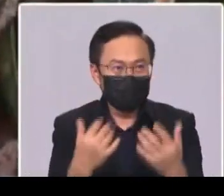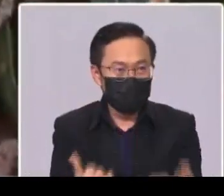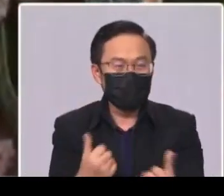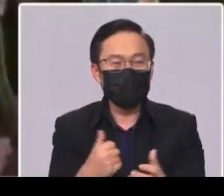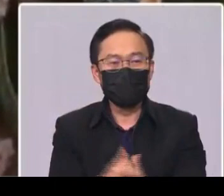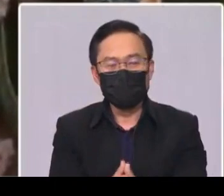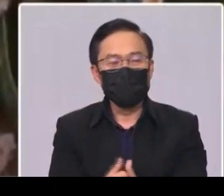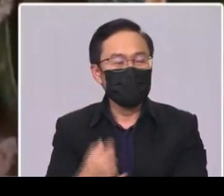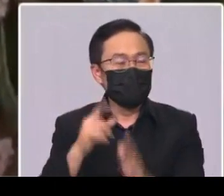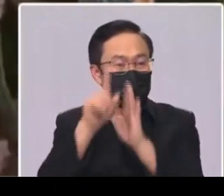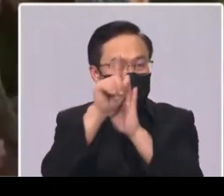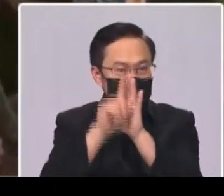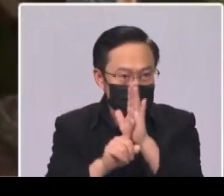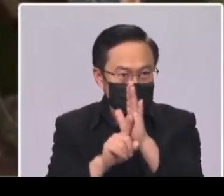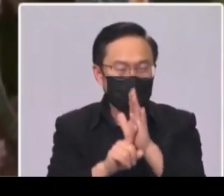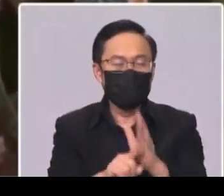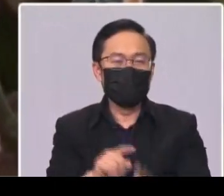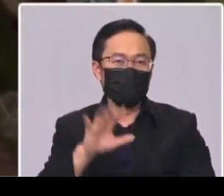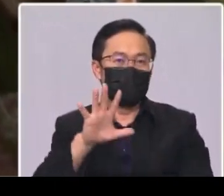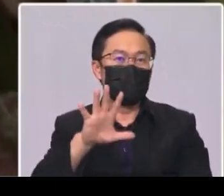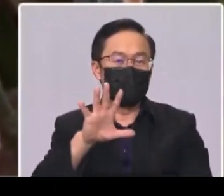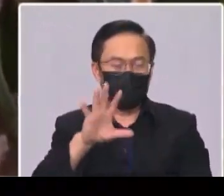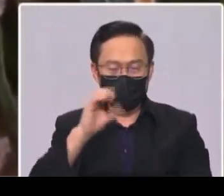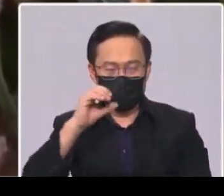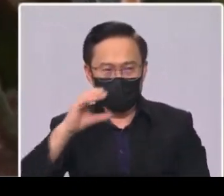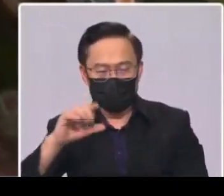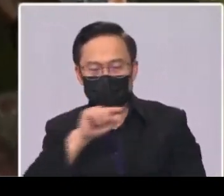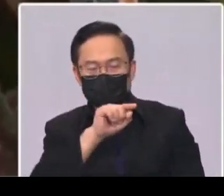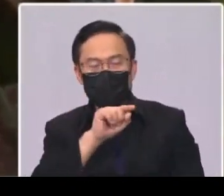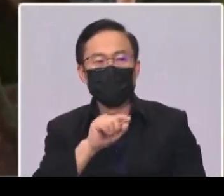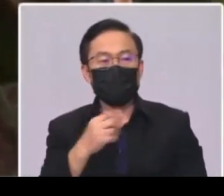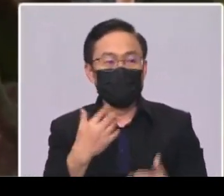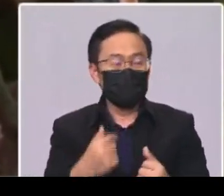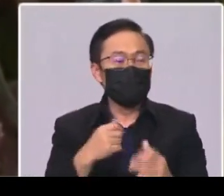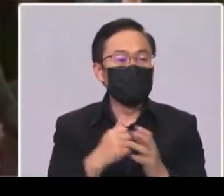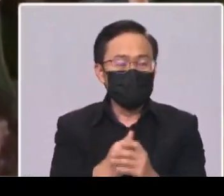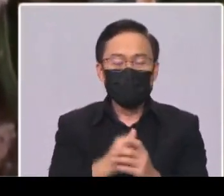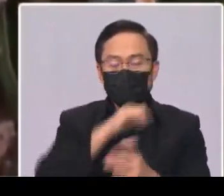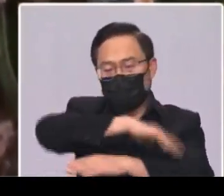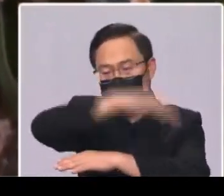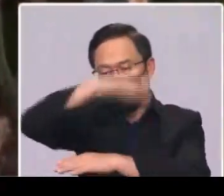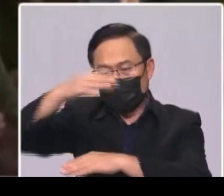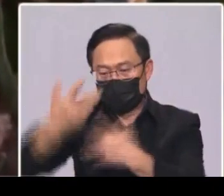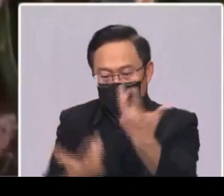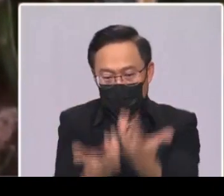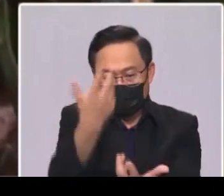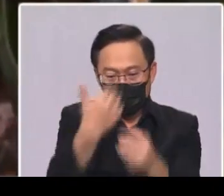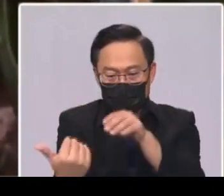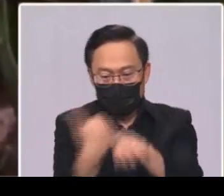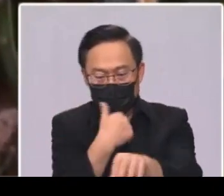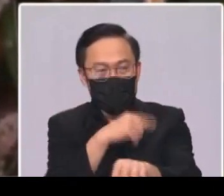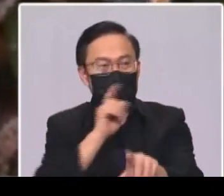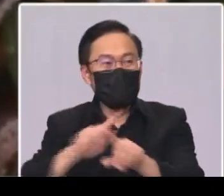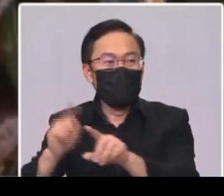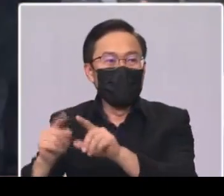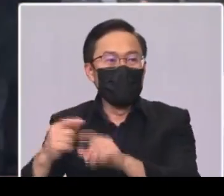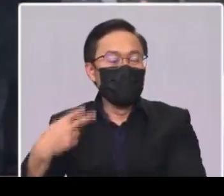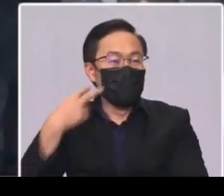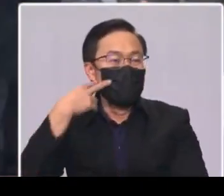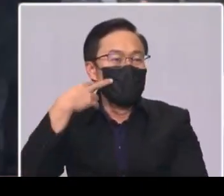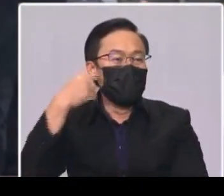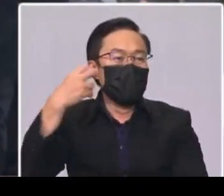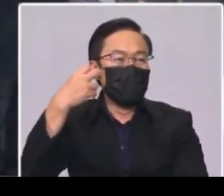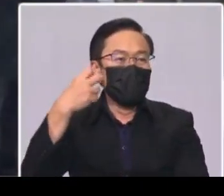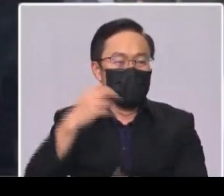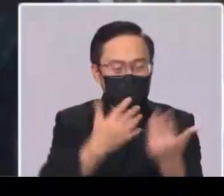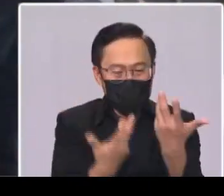อุณหภูมิ 5องศาเซลเซียสแล้วก็เกิดปรากฏการมวยหาดน้ำค้างแข็งถ้วยยอดดอยยอดหญ้าตามท้องถนนนะคะช่วงธันวาคมที่